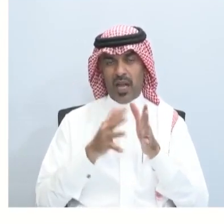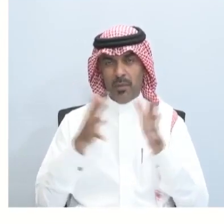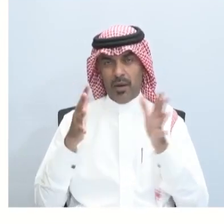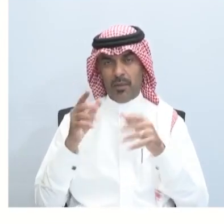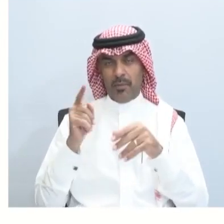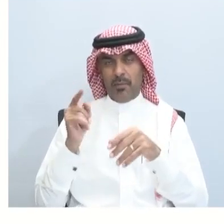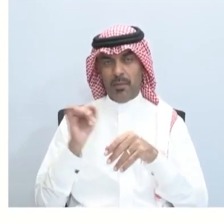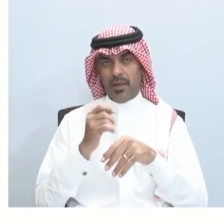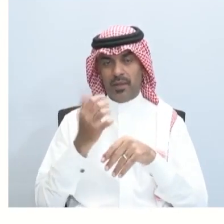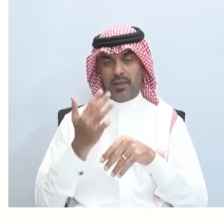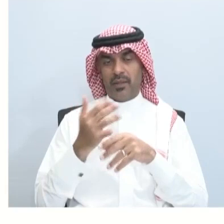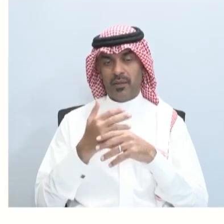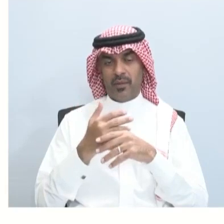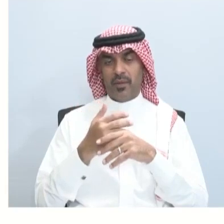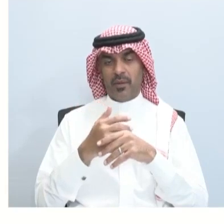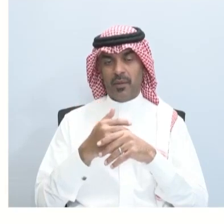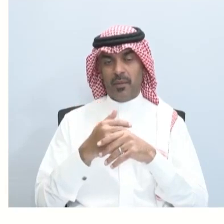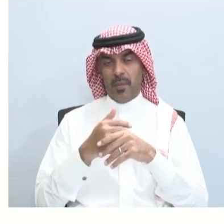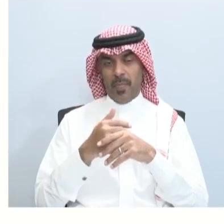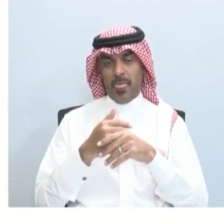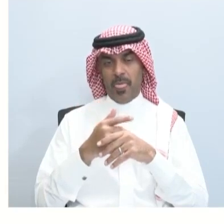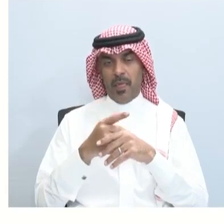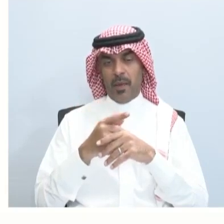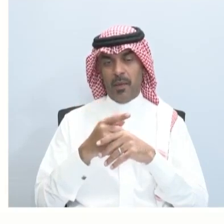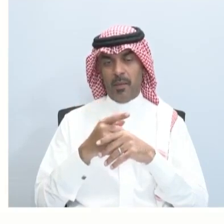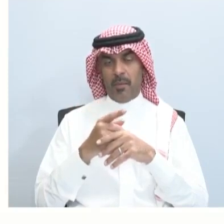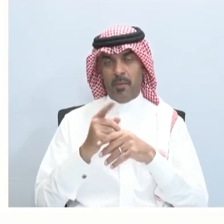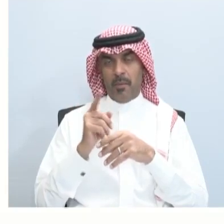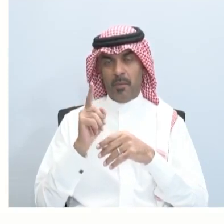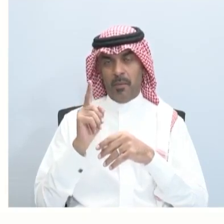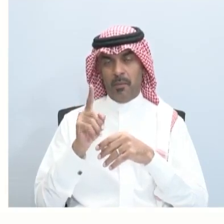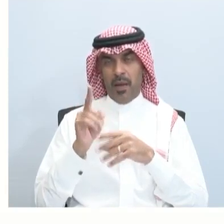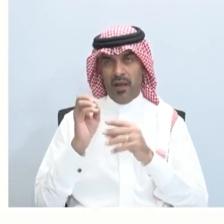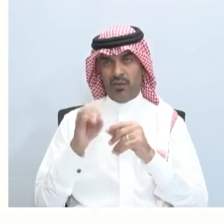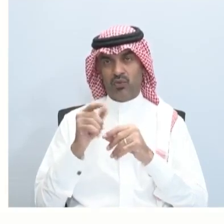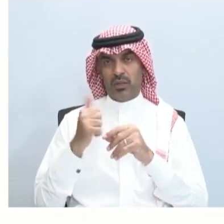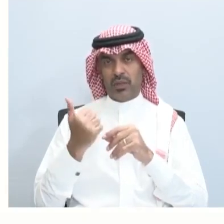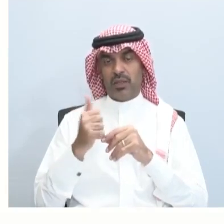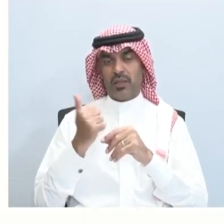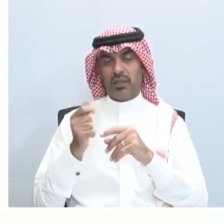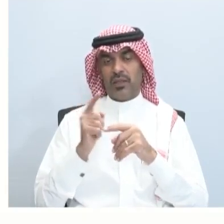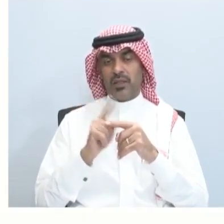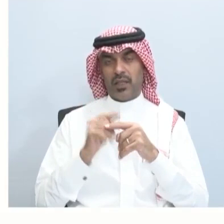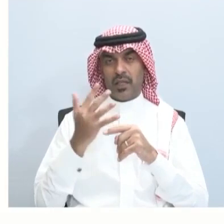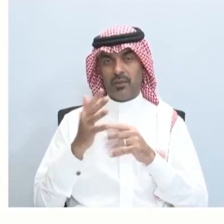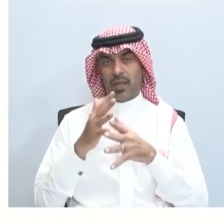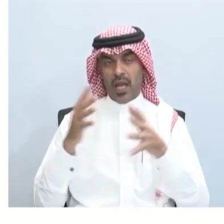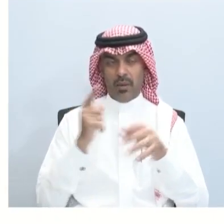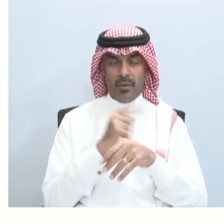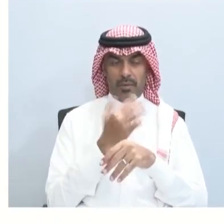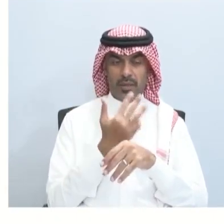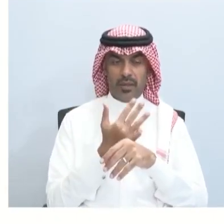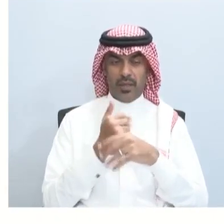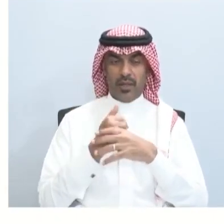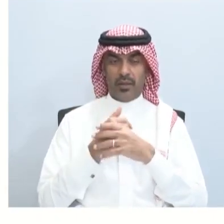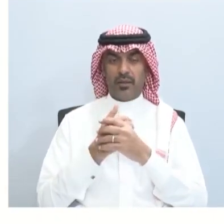المتباينه نعوض مكان باء بالعدد سته هل سته زائد خمسه اكبر من تسعه هنا في الطرف الايمن